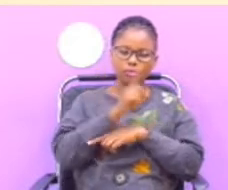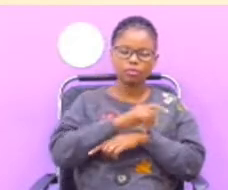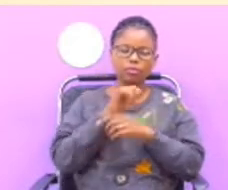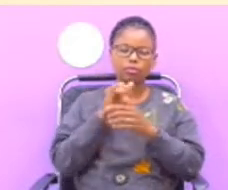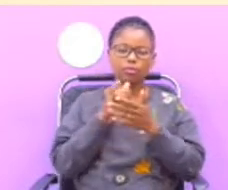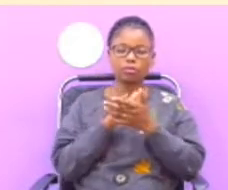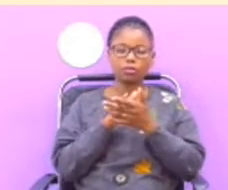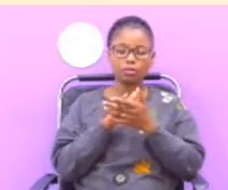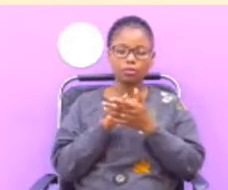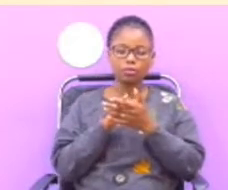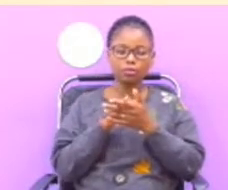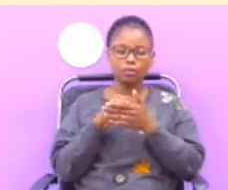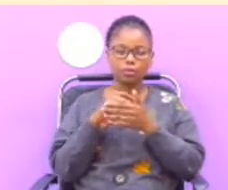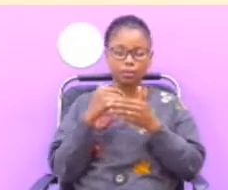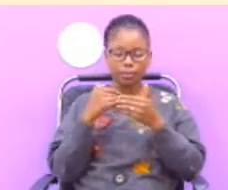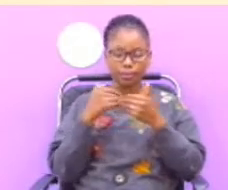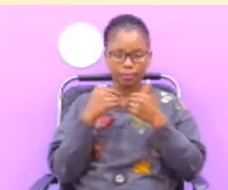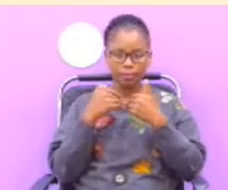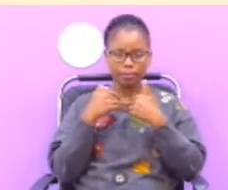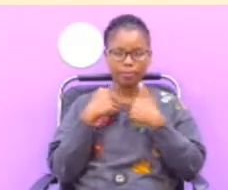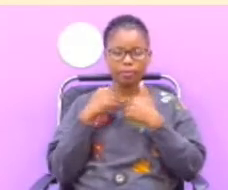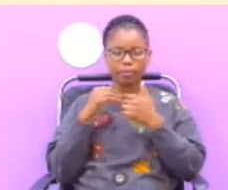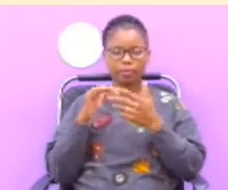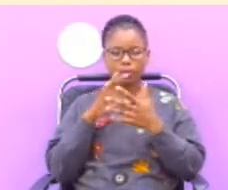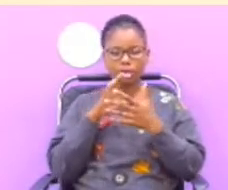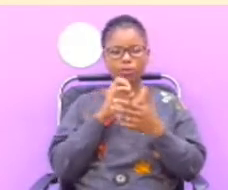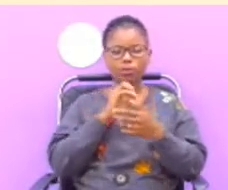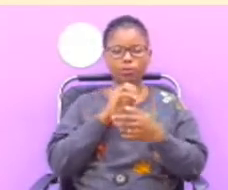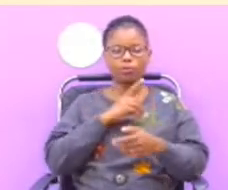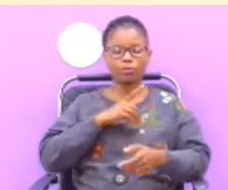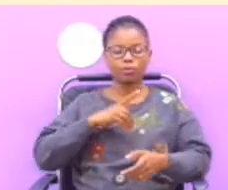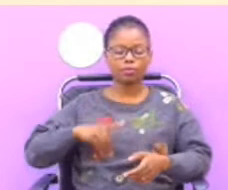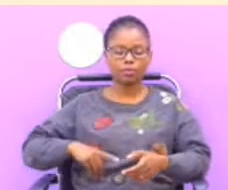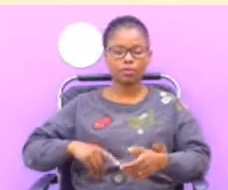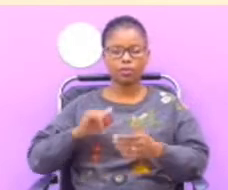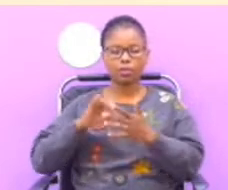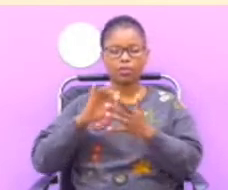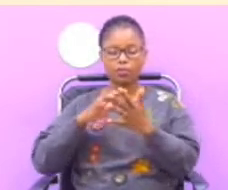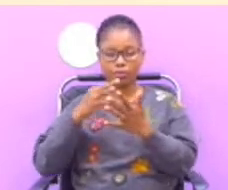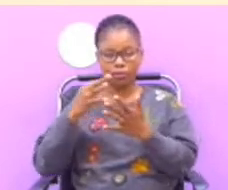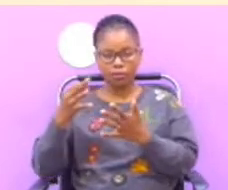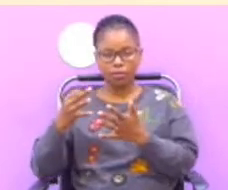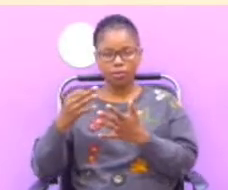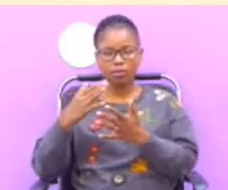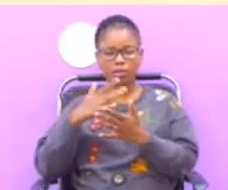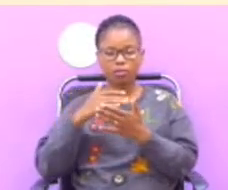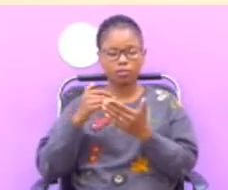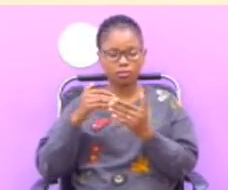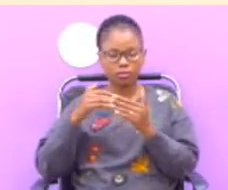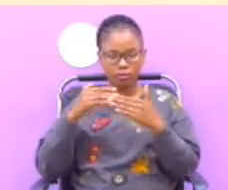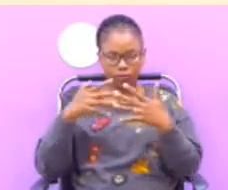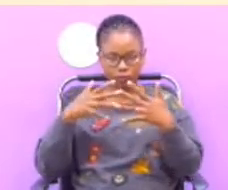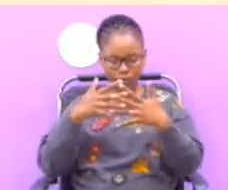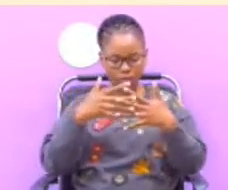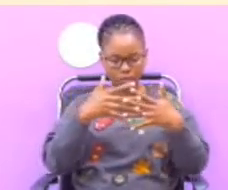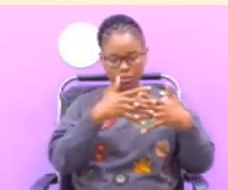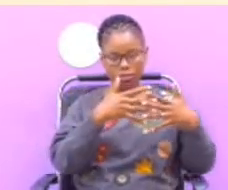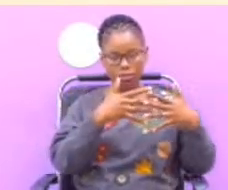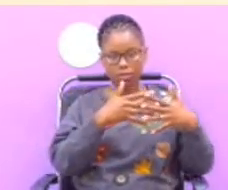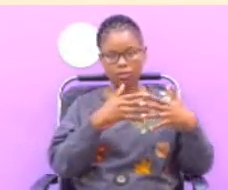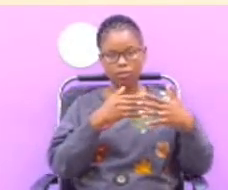nĩ ngatiira gĩthũnũ kĩa Daudi ona tondũ kĩgwĩte na ndĩgĩthinge mĩanya